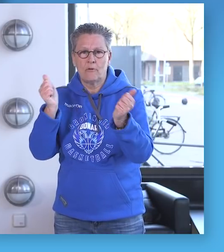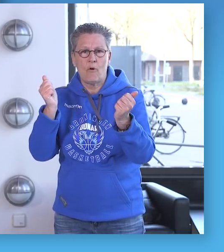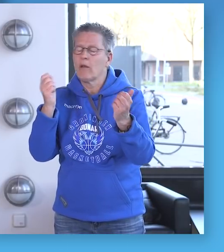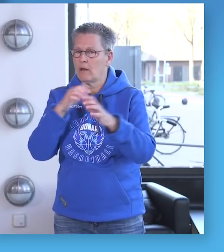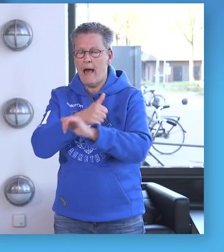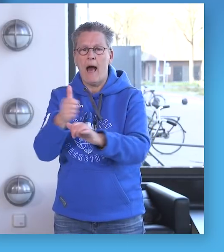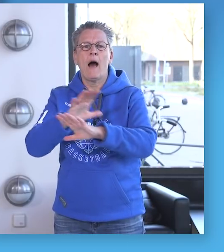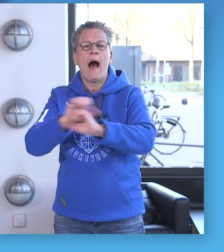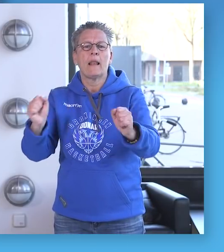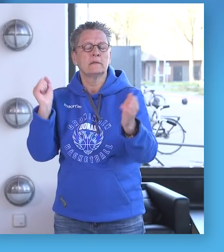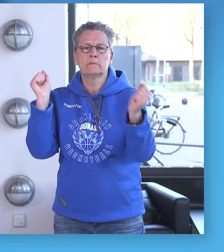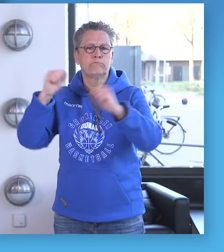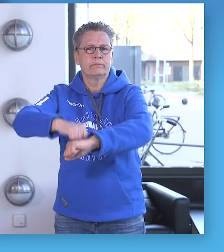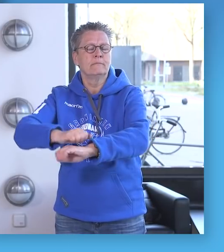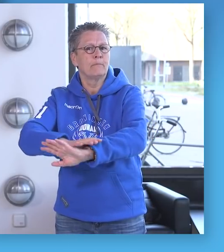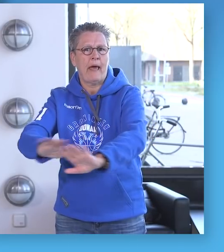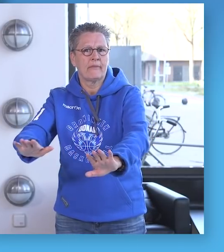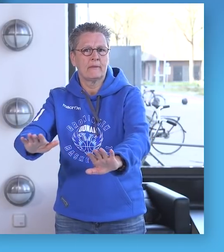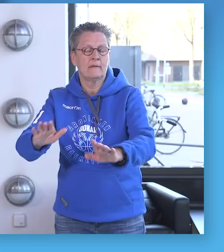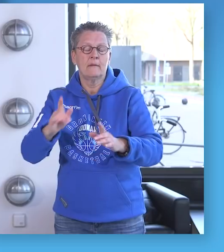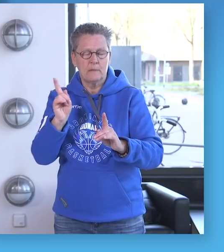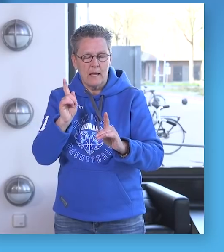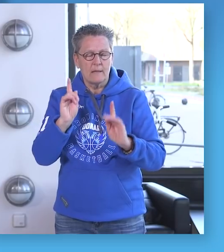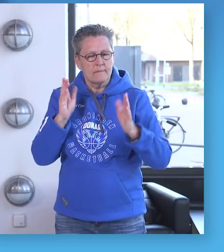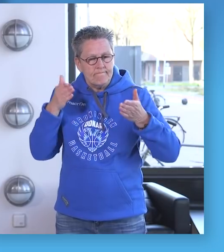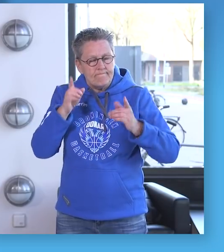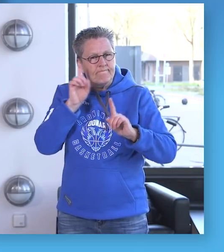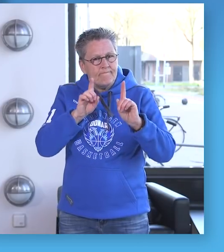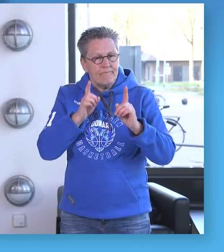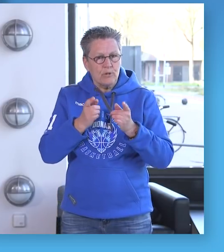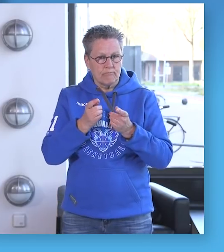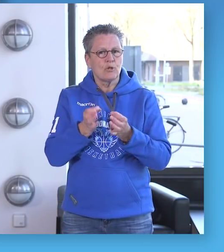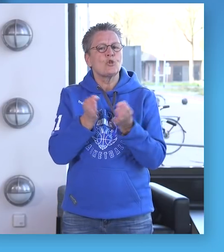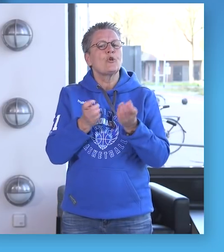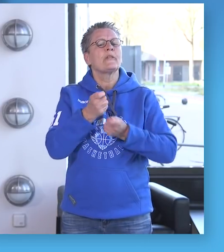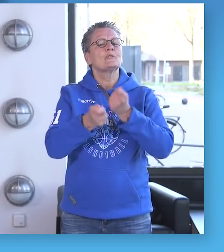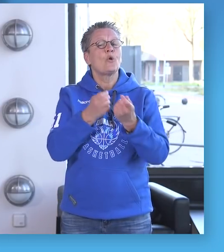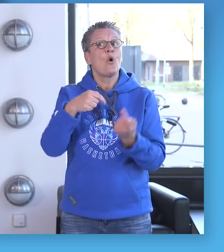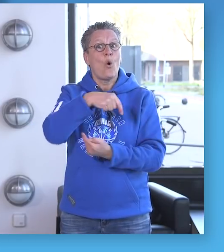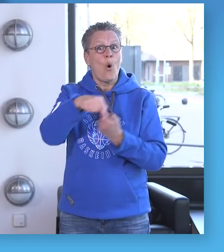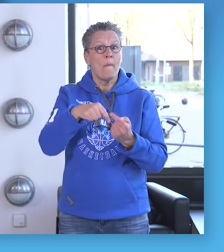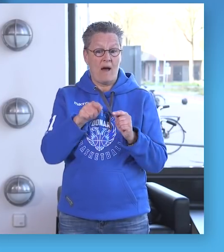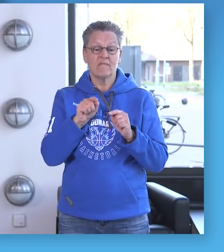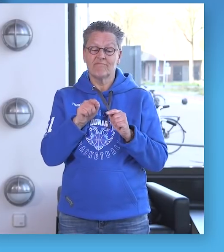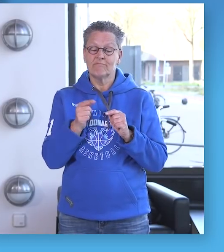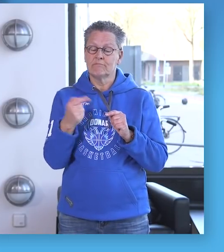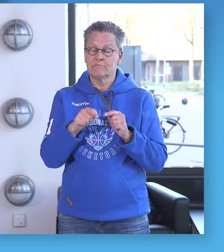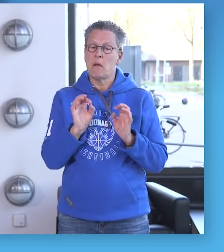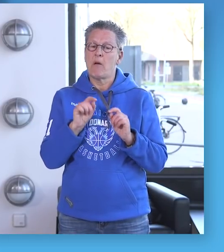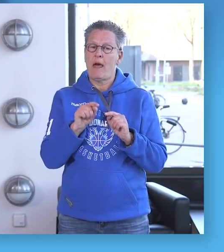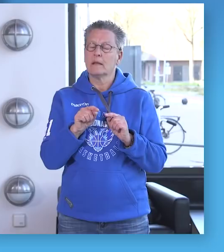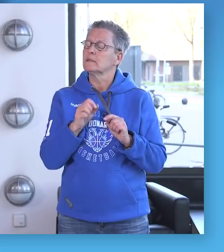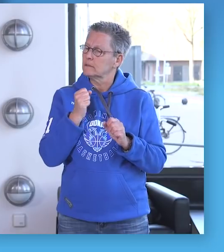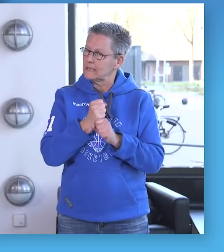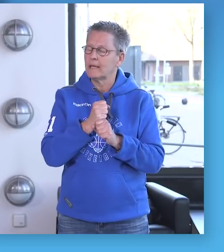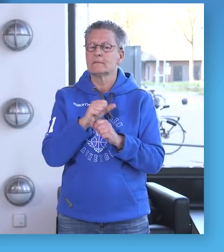Dus hoe wij omgaan met gezondheidszorg en met dat zal ook denk ik heel belangrijk worden. En dat zal ook een andere impact gaan